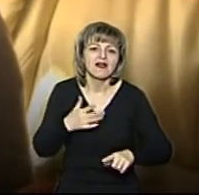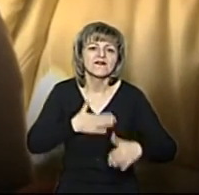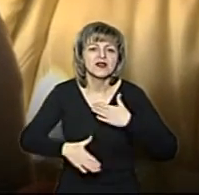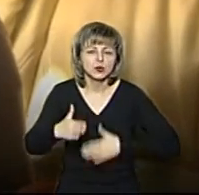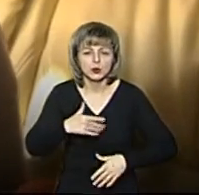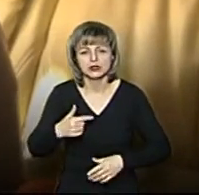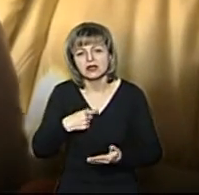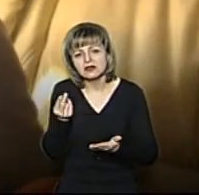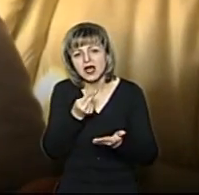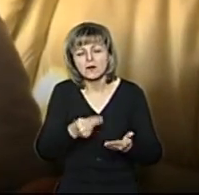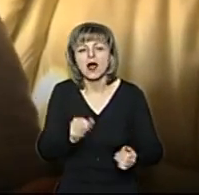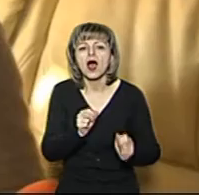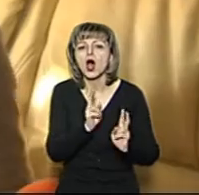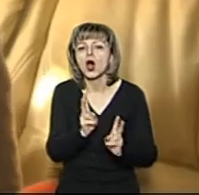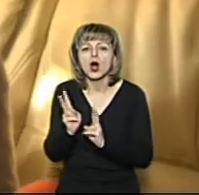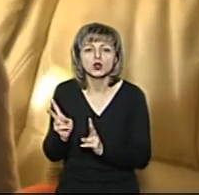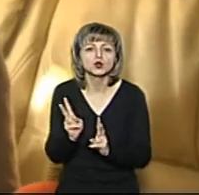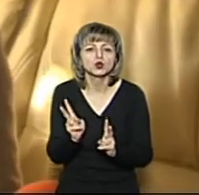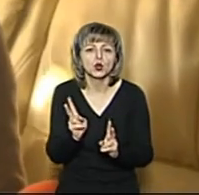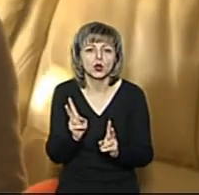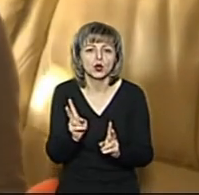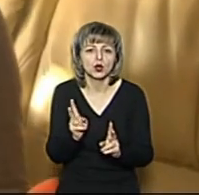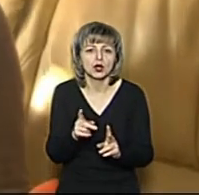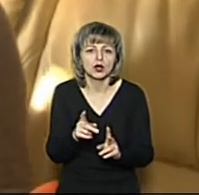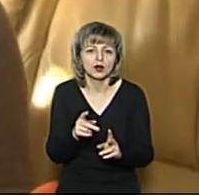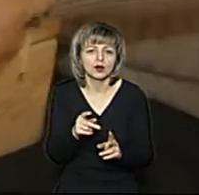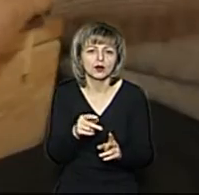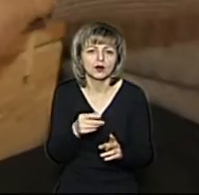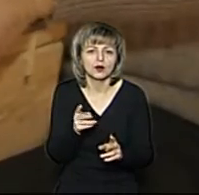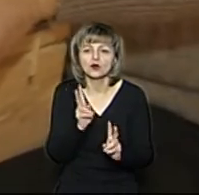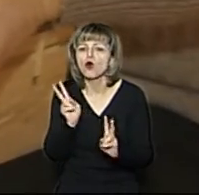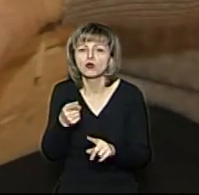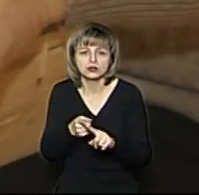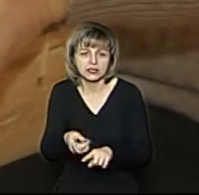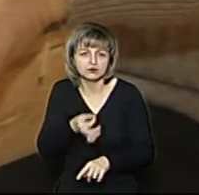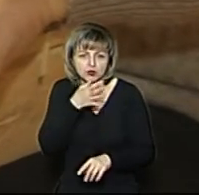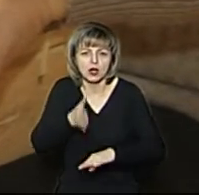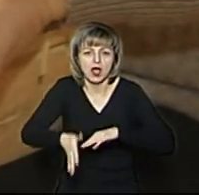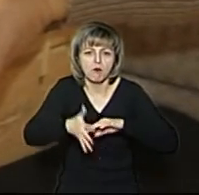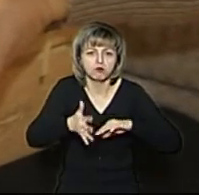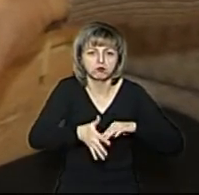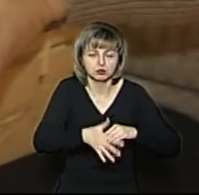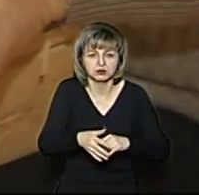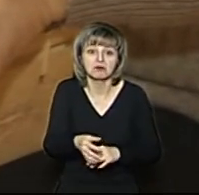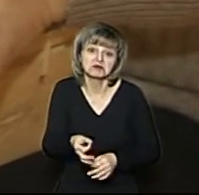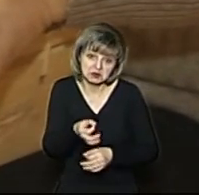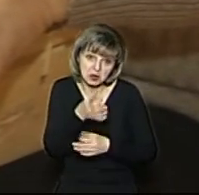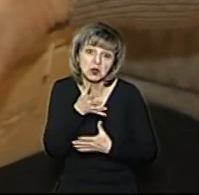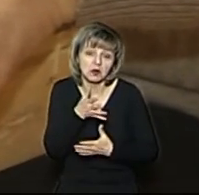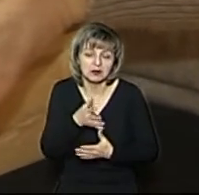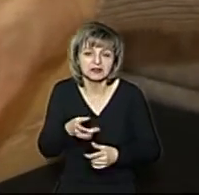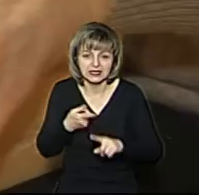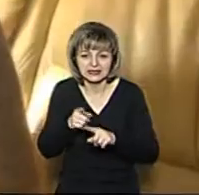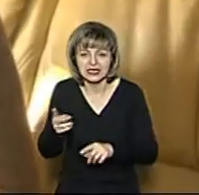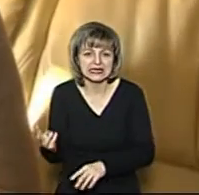Якщо людина скаже, а хто воно, кому таке сподобається, наприклад, та капуста. сподобалося так само з